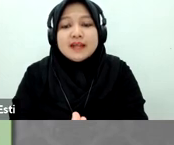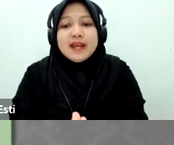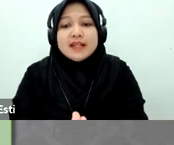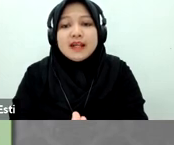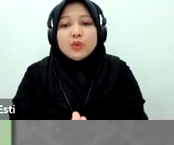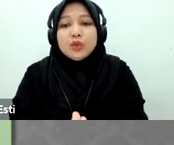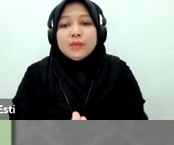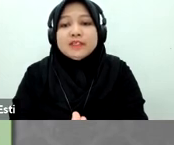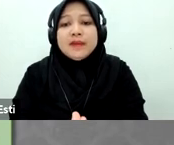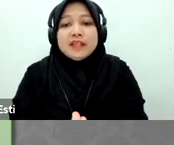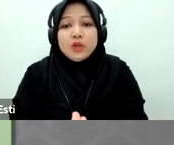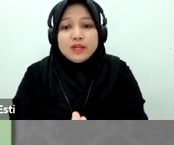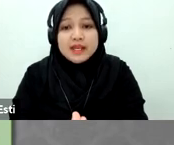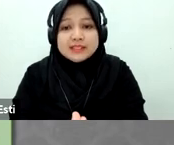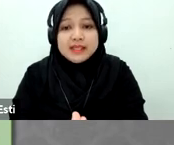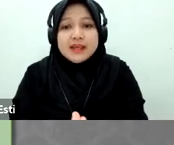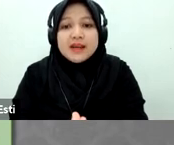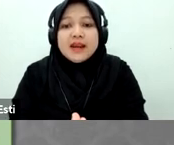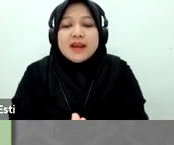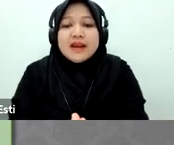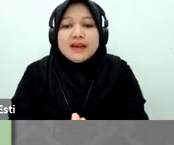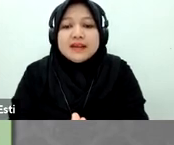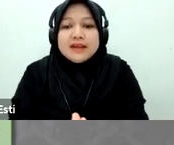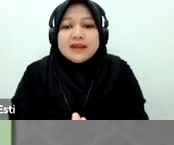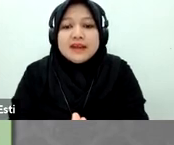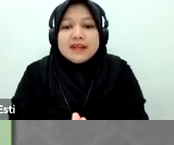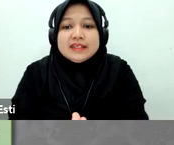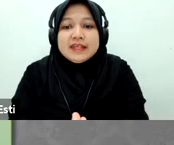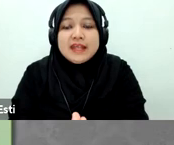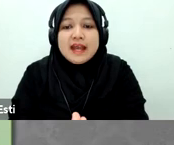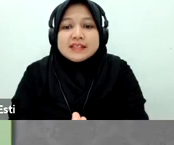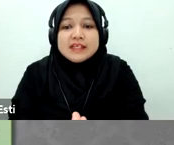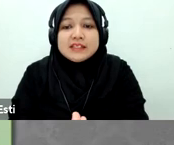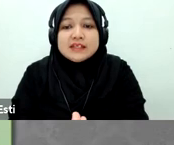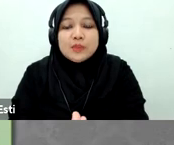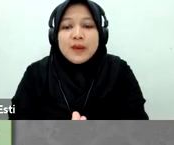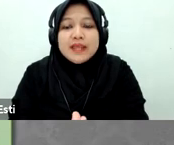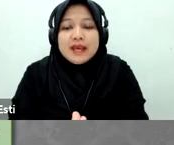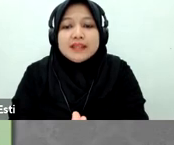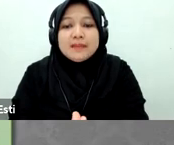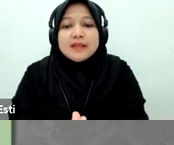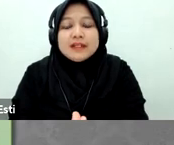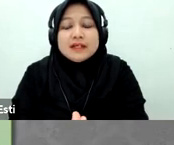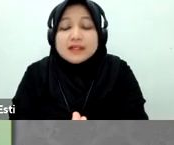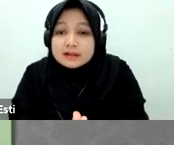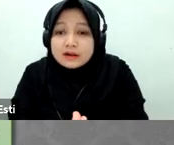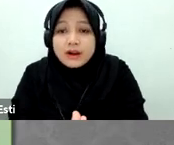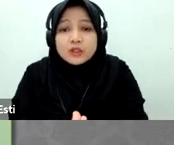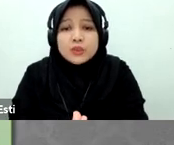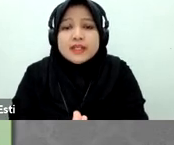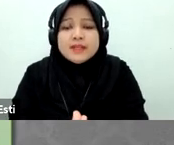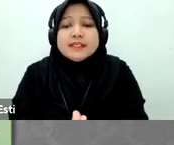isyarat yang dihadirkan untuk menjembatani komunikasi jadi akses supaya teman